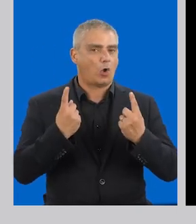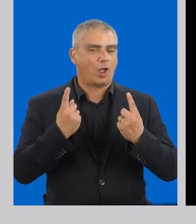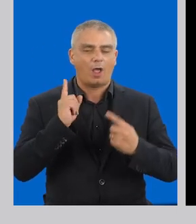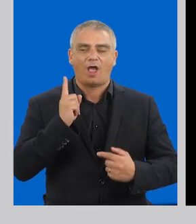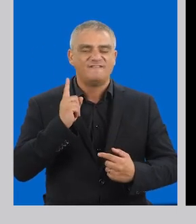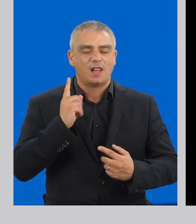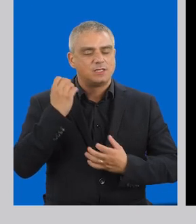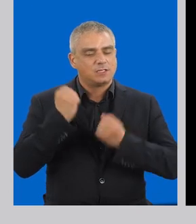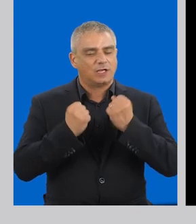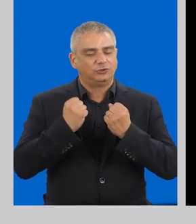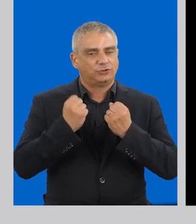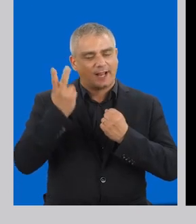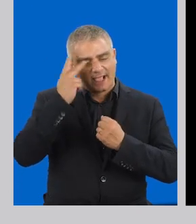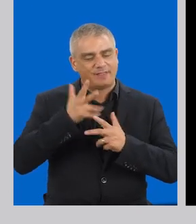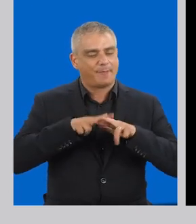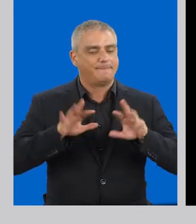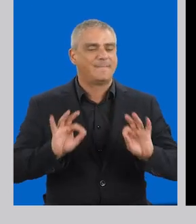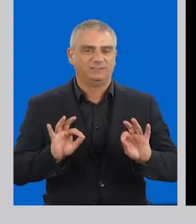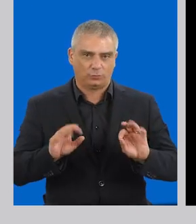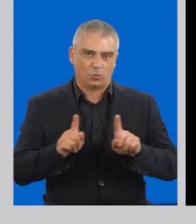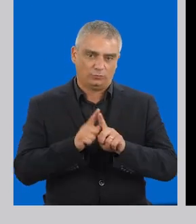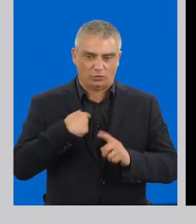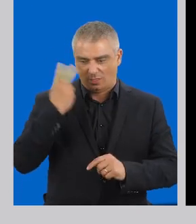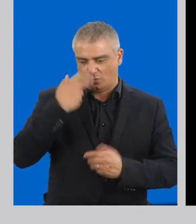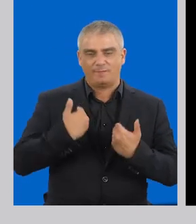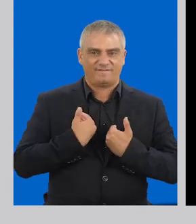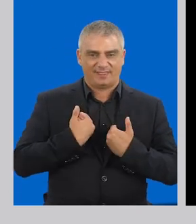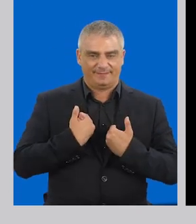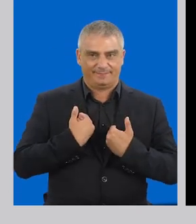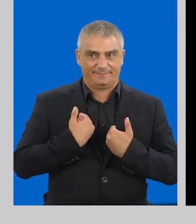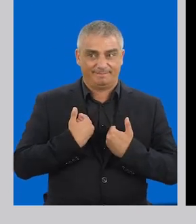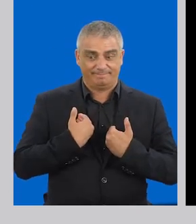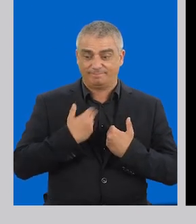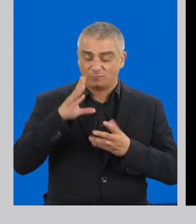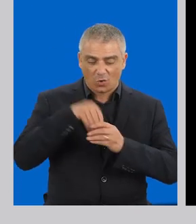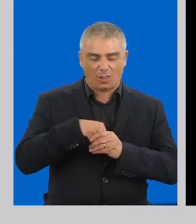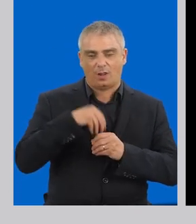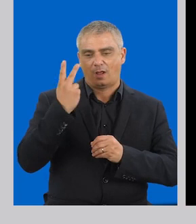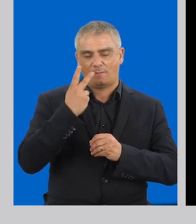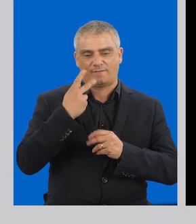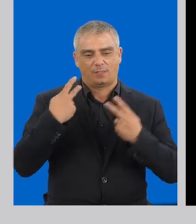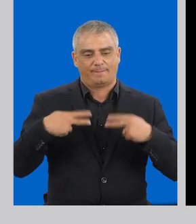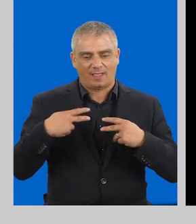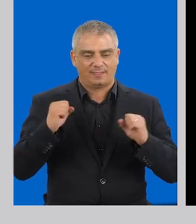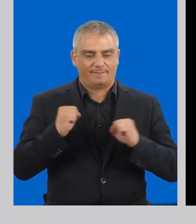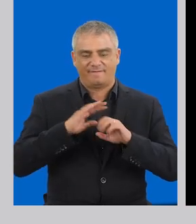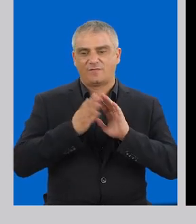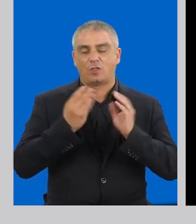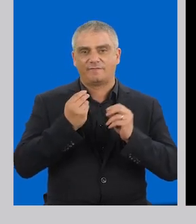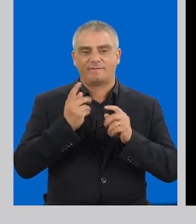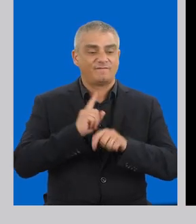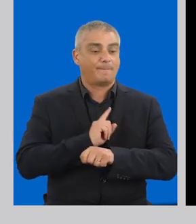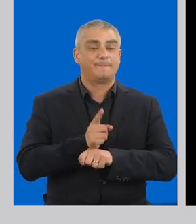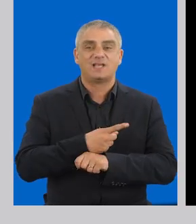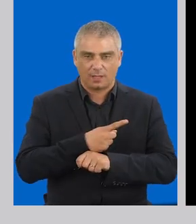קורה אבל קשה ליותר להבין את המציאות כמו שאנחנו מבינים אותה אה כולל כמובן גם הפחדים וכל הדברים האחרים